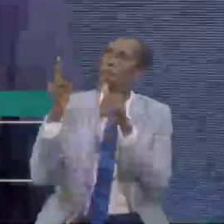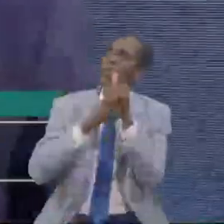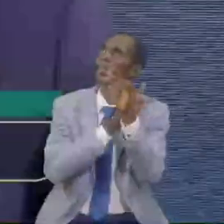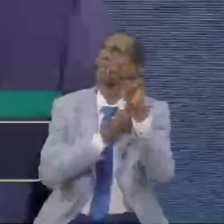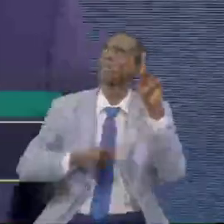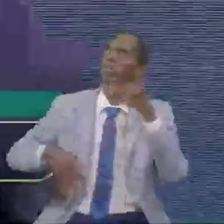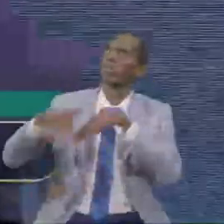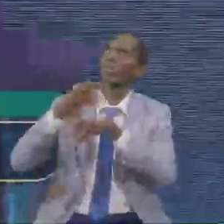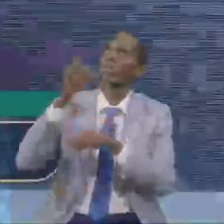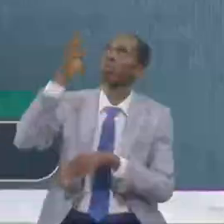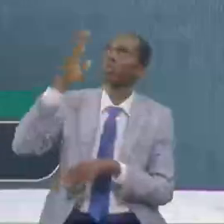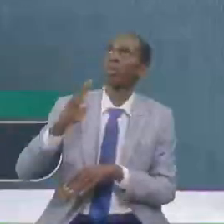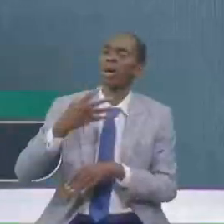justice.